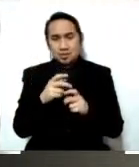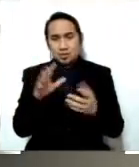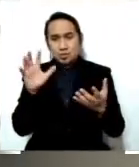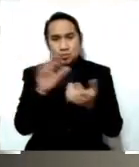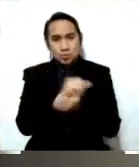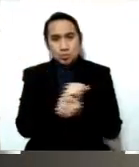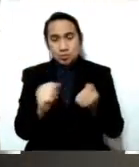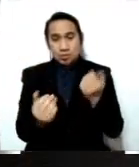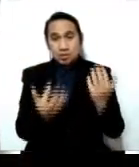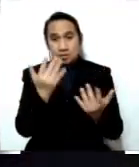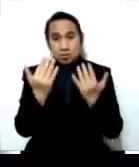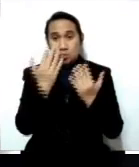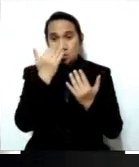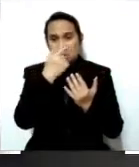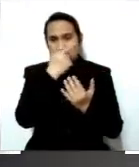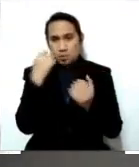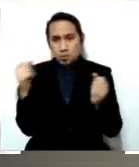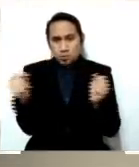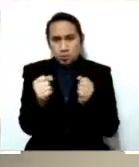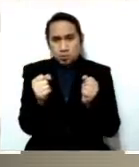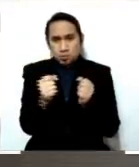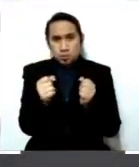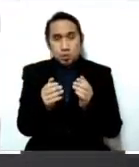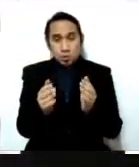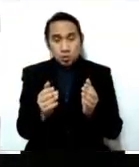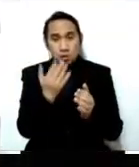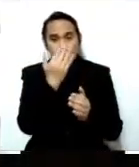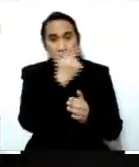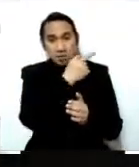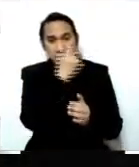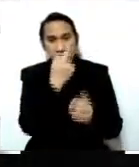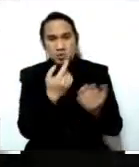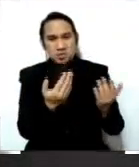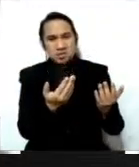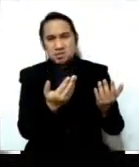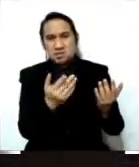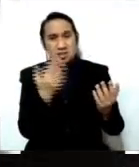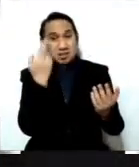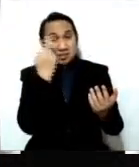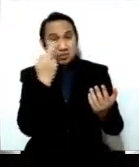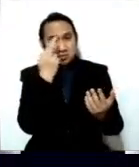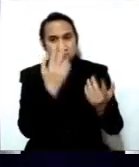inisyal na imbestigasyon, hinihinalang napabayaang outlet ng kuryente ang pinagmulan